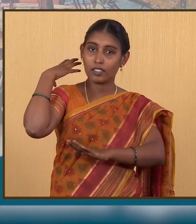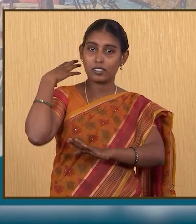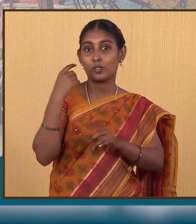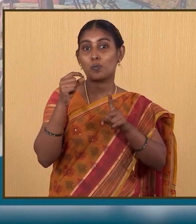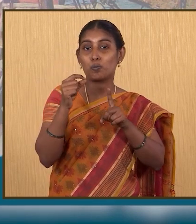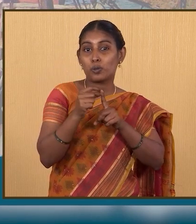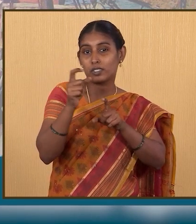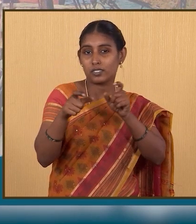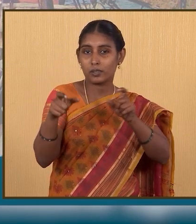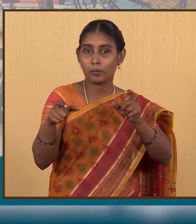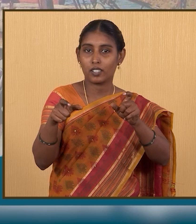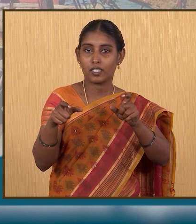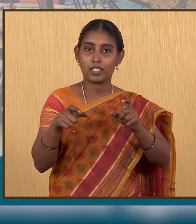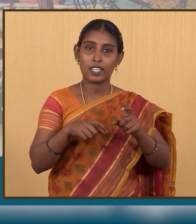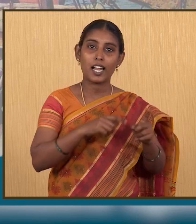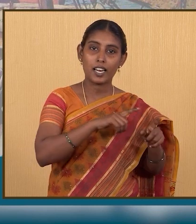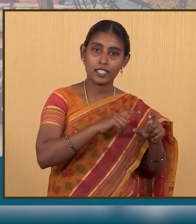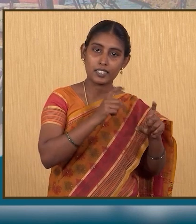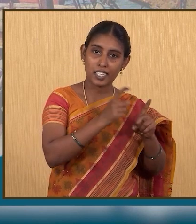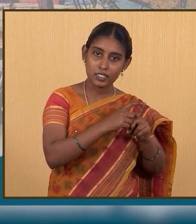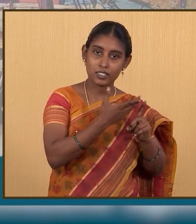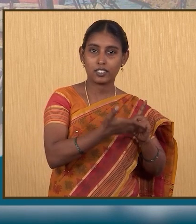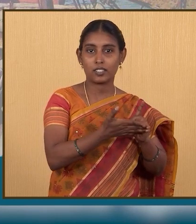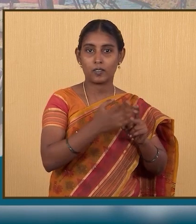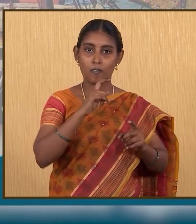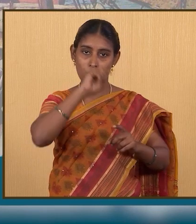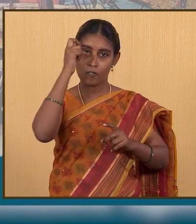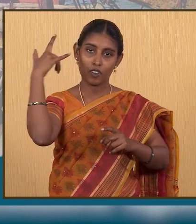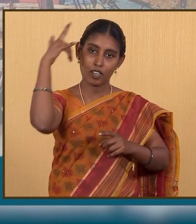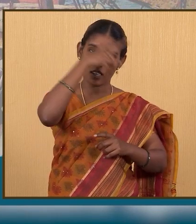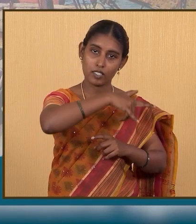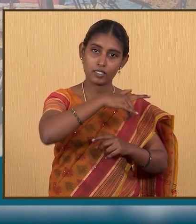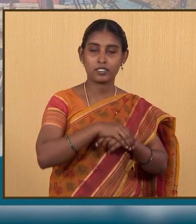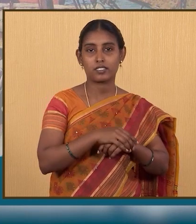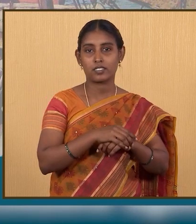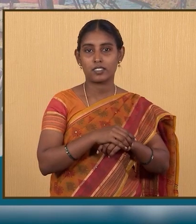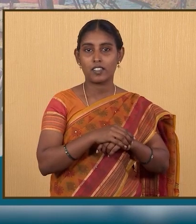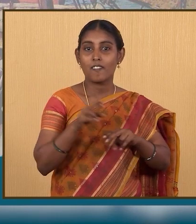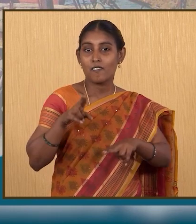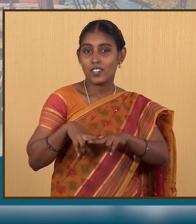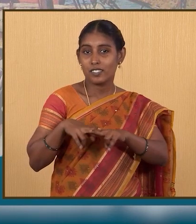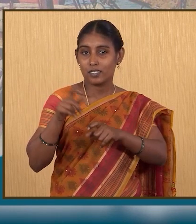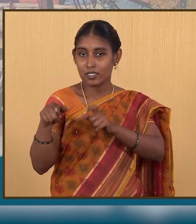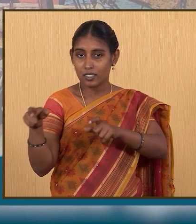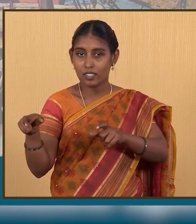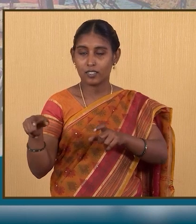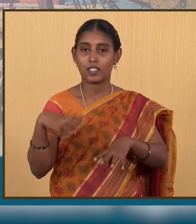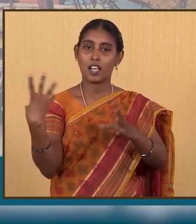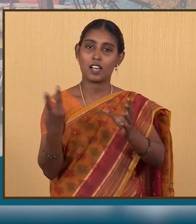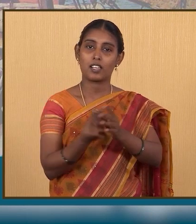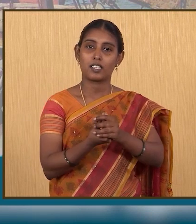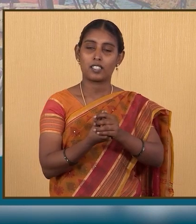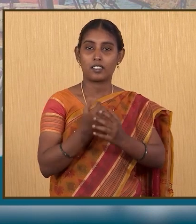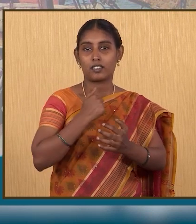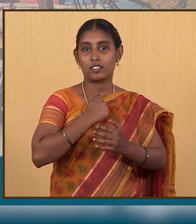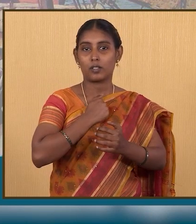காலத்திலிருந்தே போர்ச்சுகீசியர்கள், டச்சுக்காரர்கள், ஆங்கிலேயர்கள், டேனியர்கள், பிரெஞ்சுக்காரர்கள்,